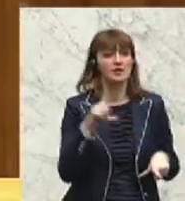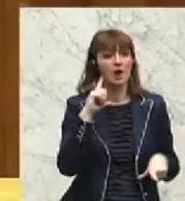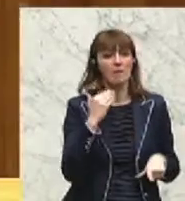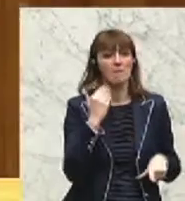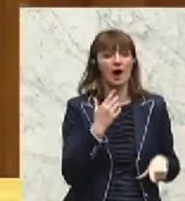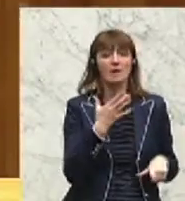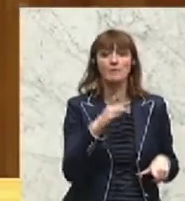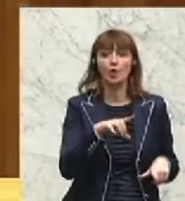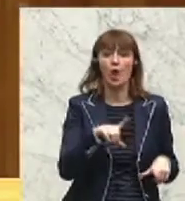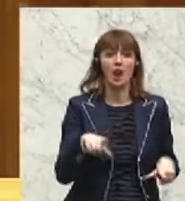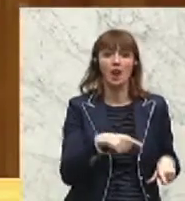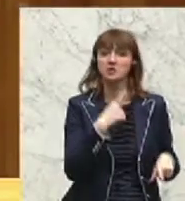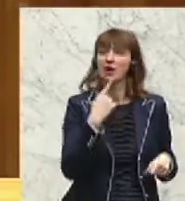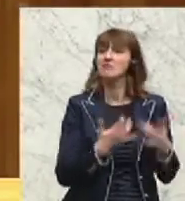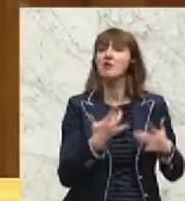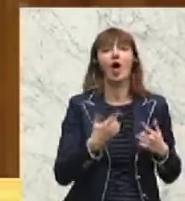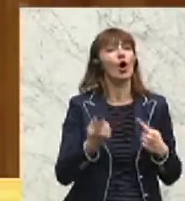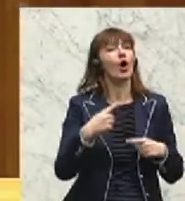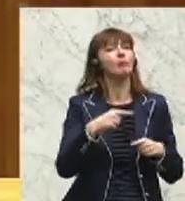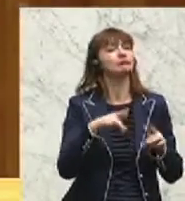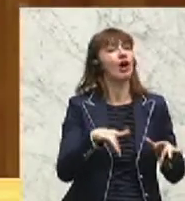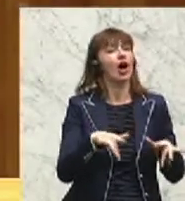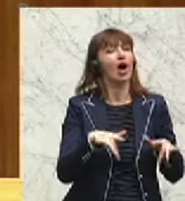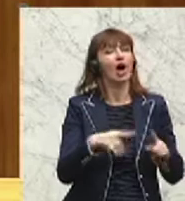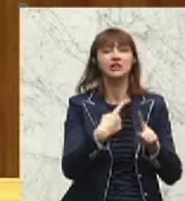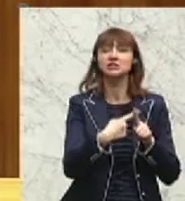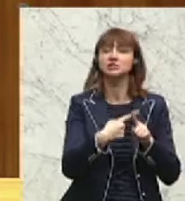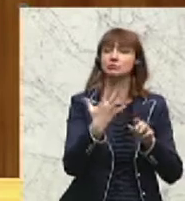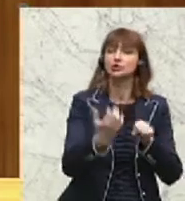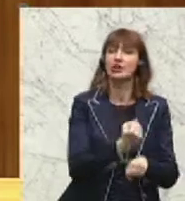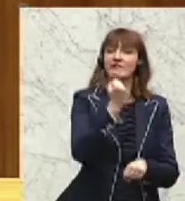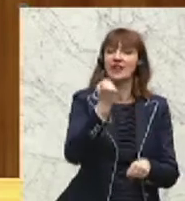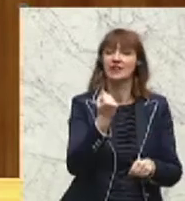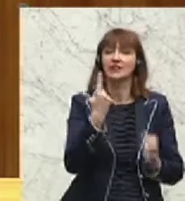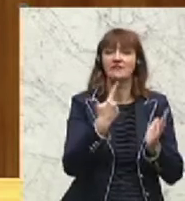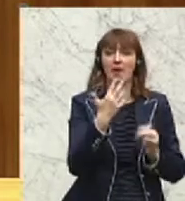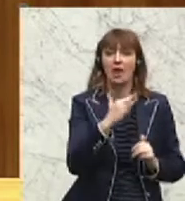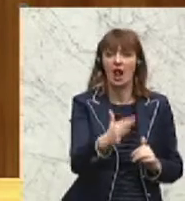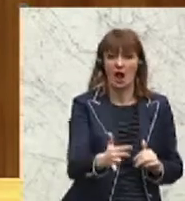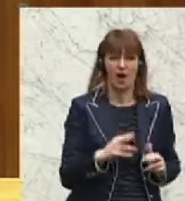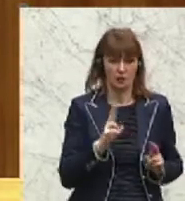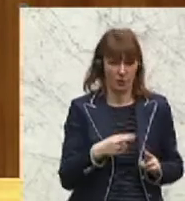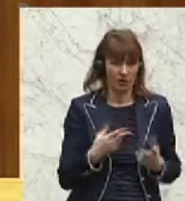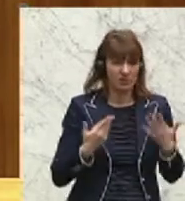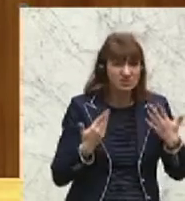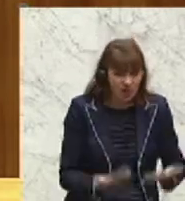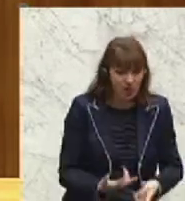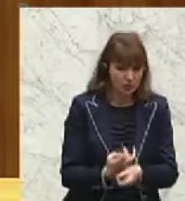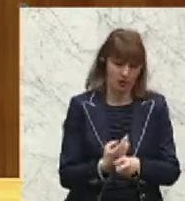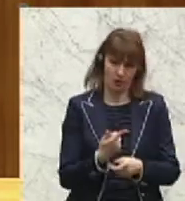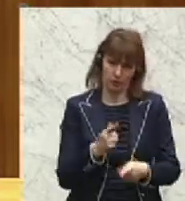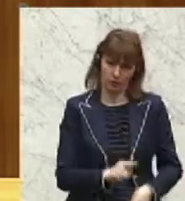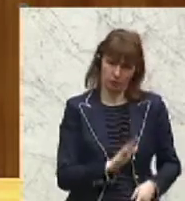sind jetzt 2 Milliarden Gewinn. Das sind die Zustände nicht nur in Österreich, das sind sie speziell in